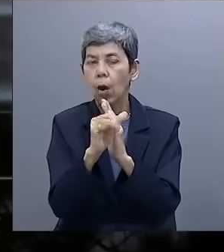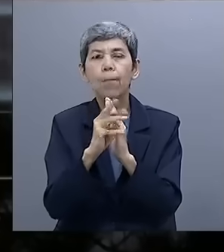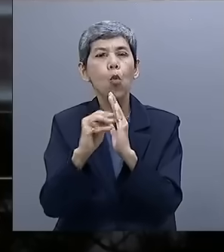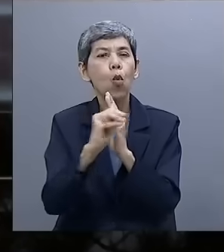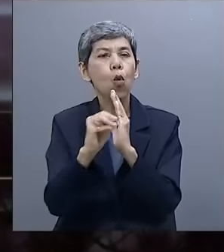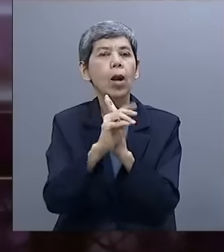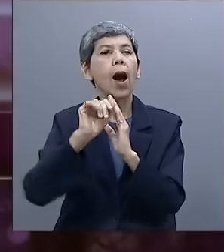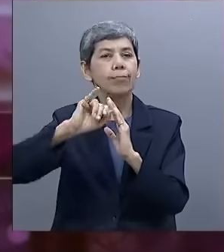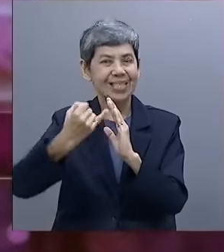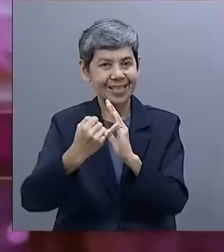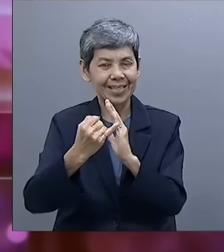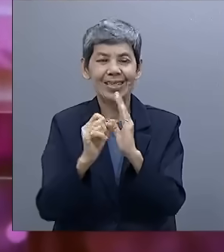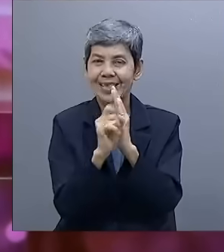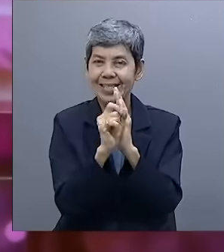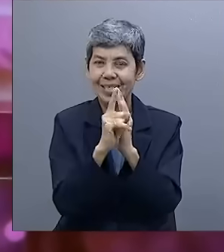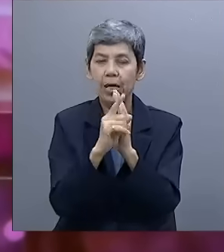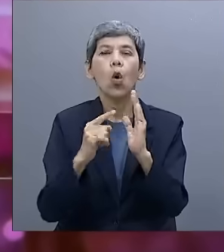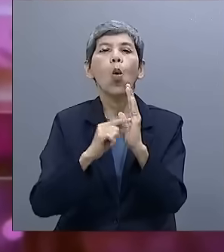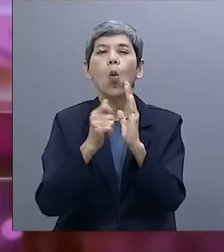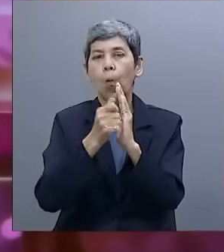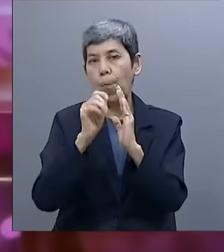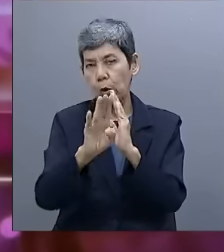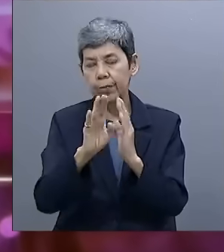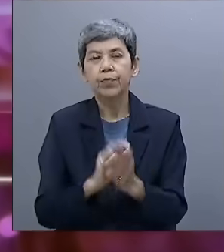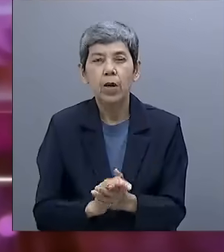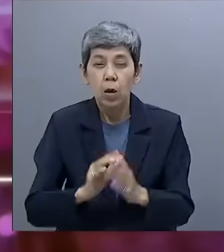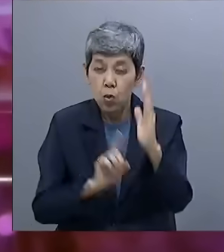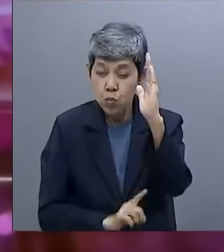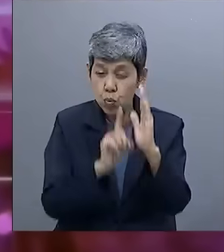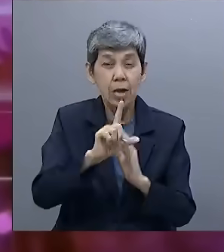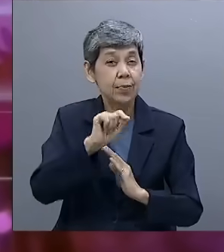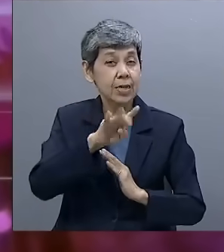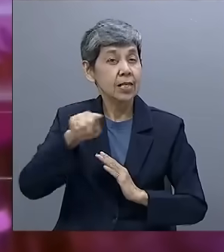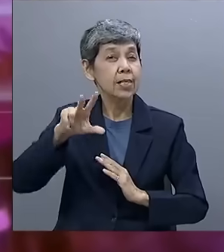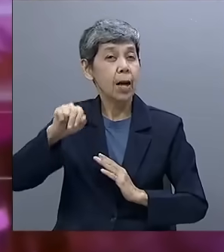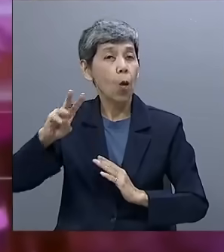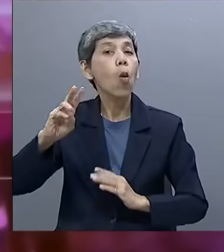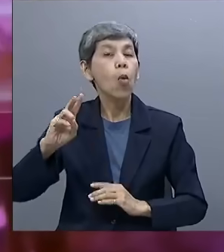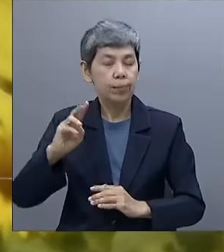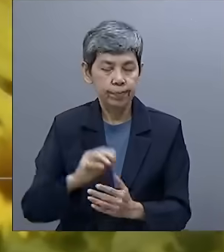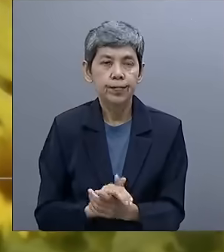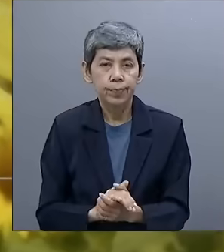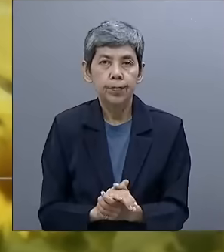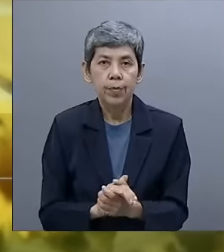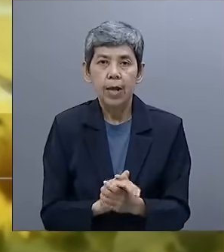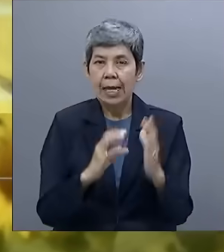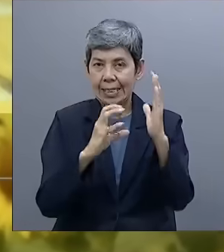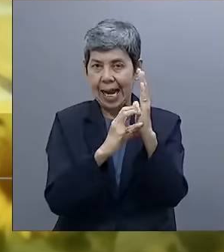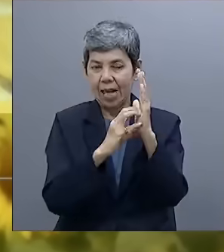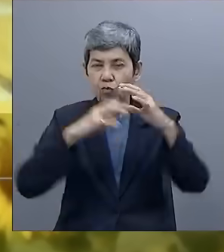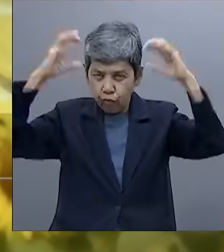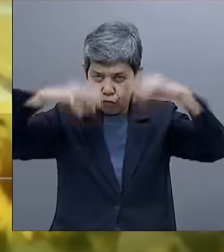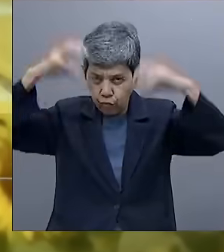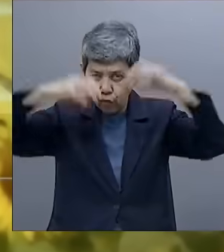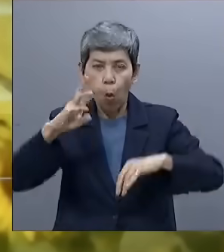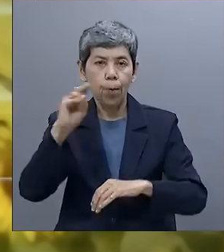อำนาจเจริญศรีสะเกษและอุบลราชธานีอุณหภูมิระหว่าง 24-36 องศาเซลเซียสภาคกลางมีฝนฟ้าคะนอ